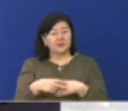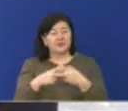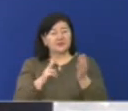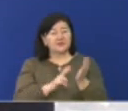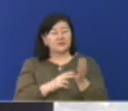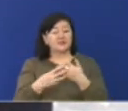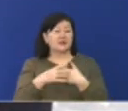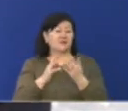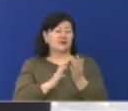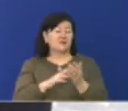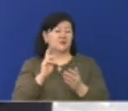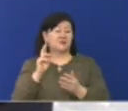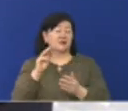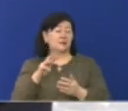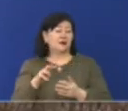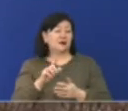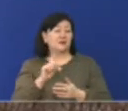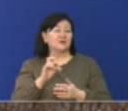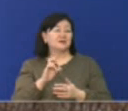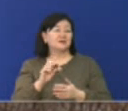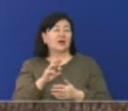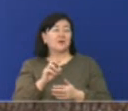18 километров будет тоже по Знаменской трассе. Полностью